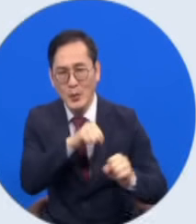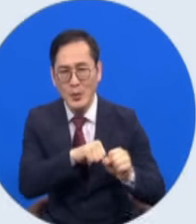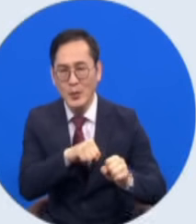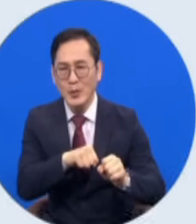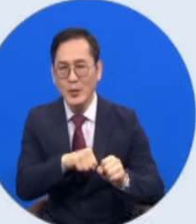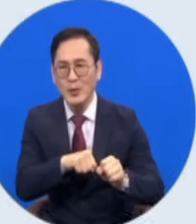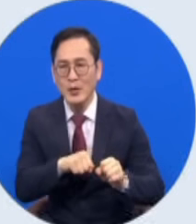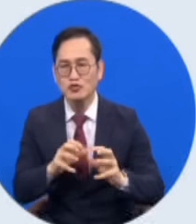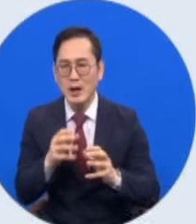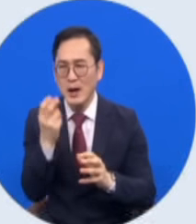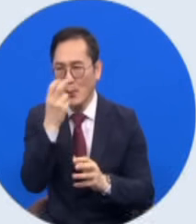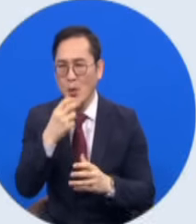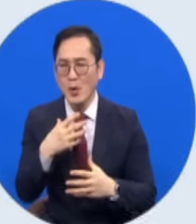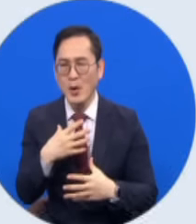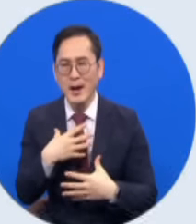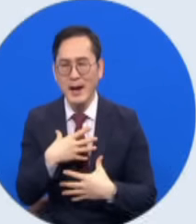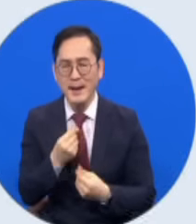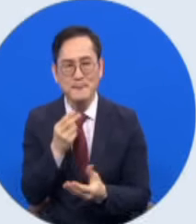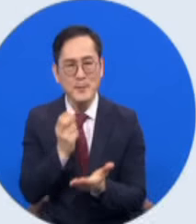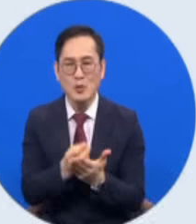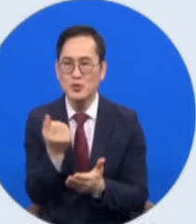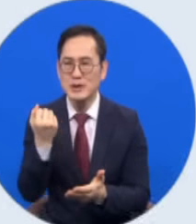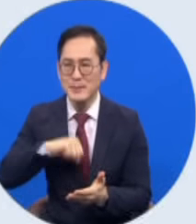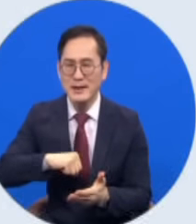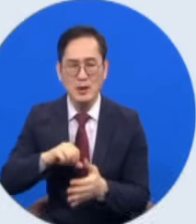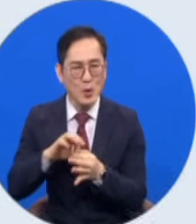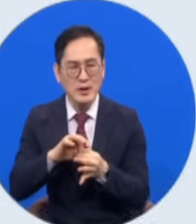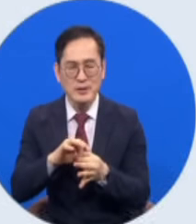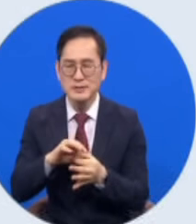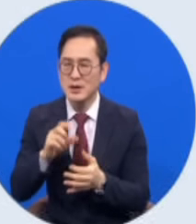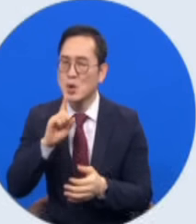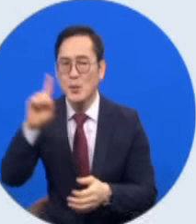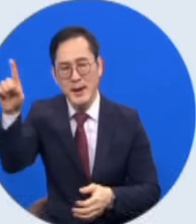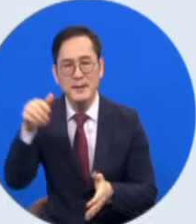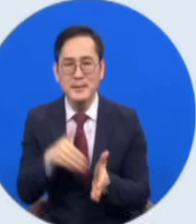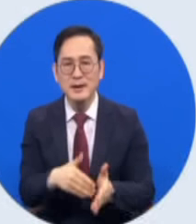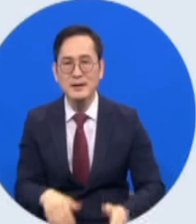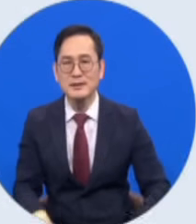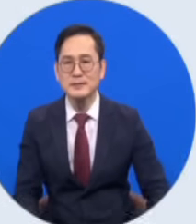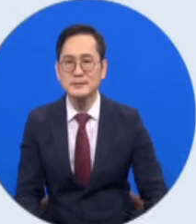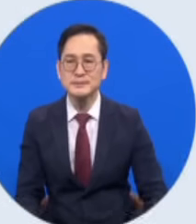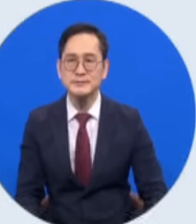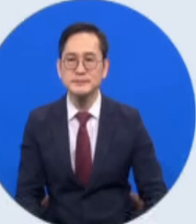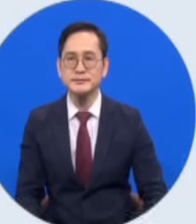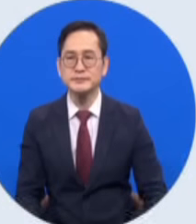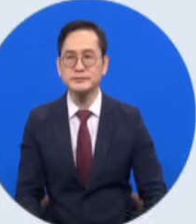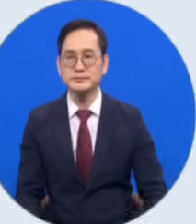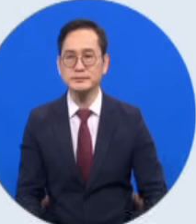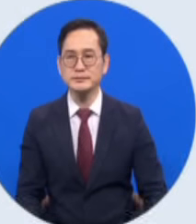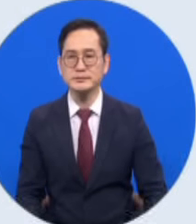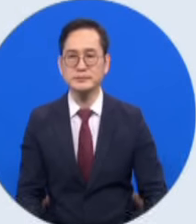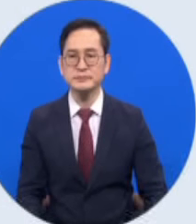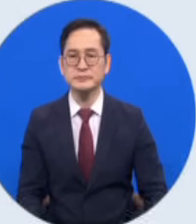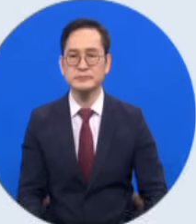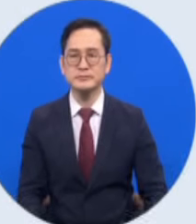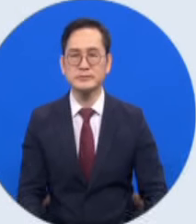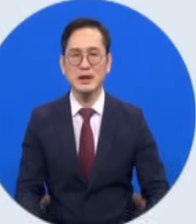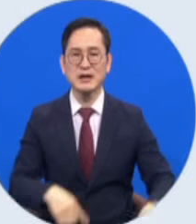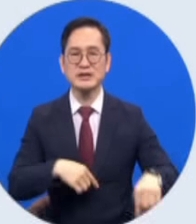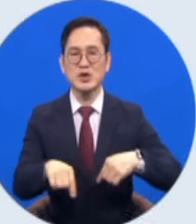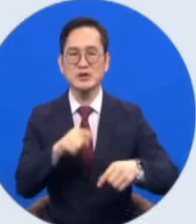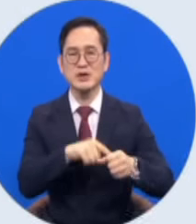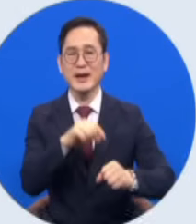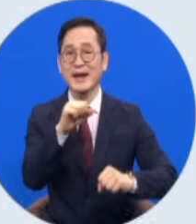국가보안법 위반이냐 해당되느냐 안 되느냐라는 법적인 논란이 아니라 일종의 어떤 정치적인 행위로서